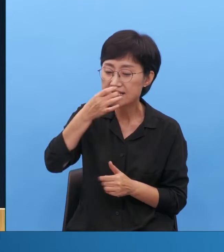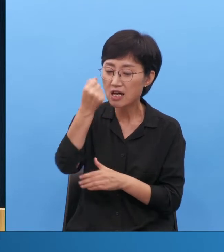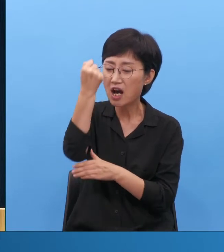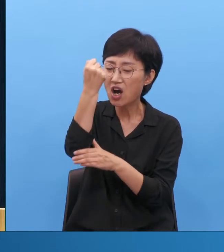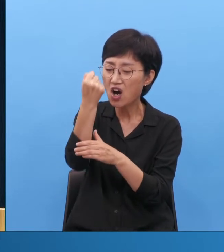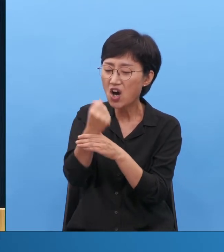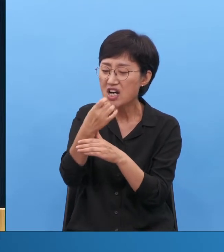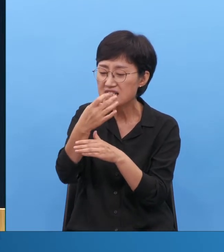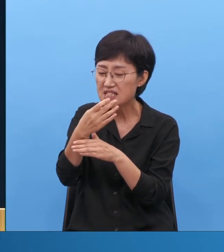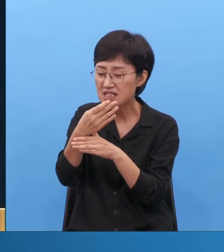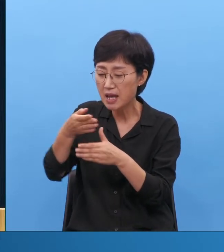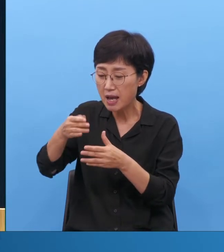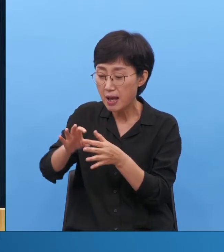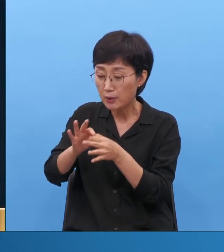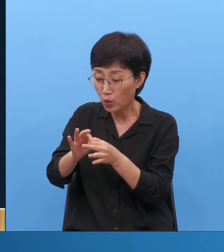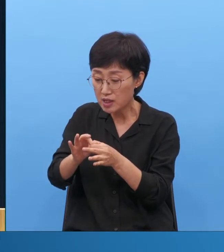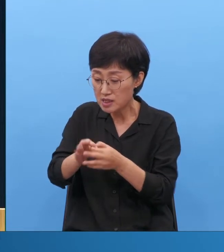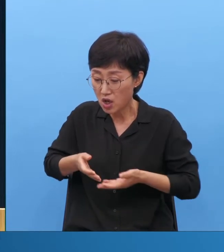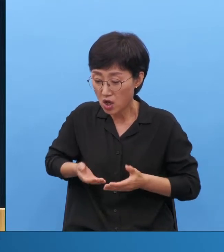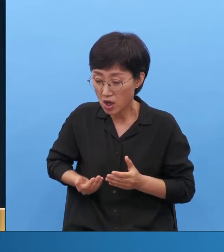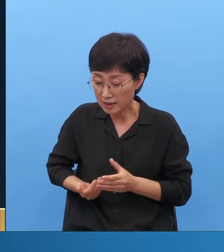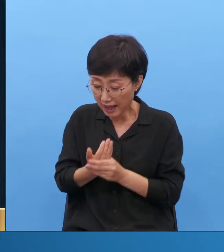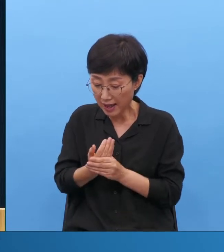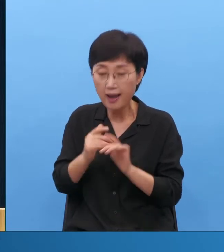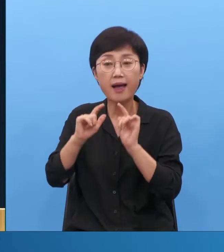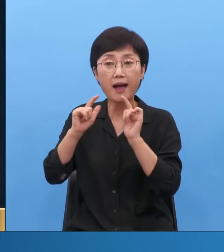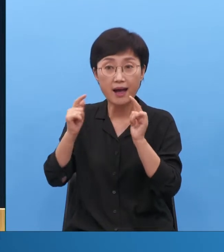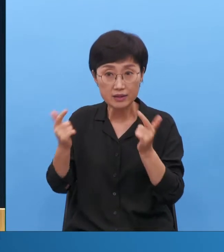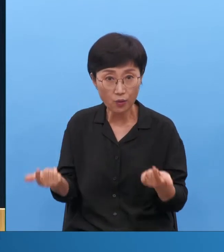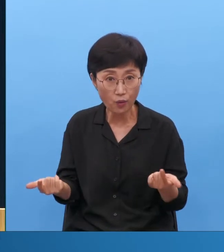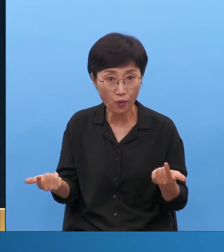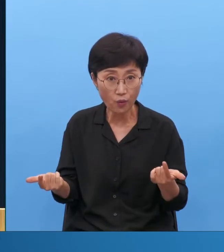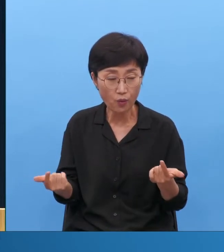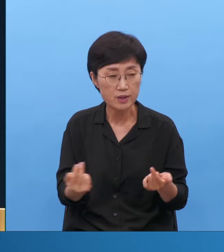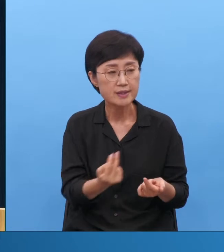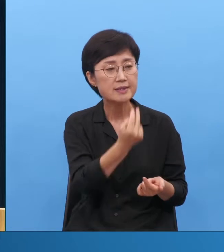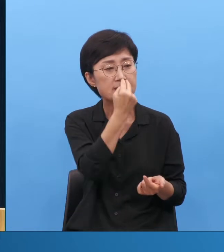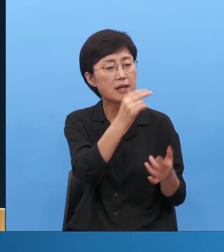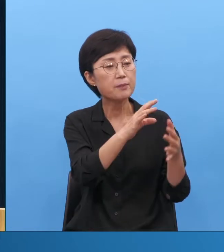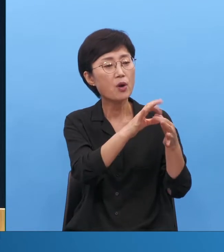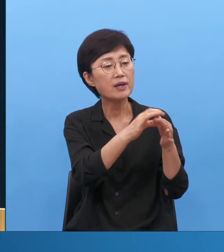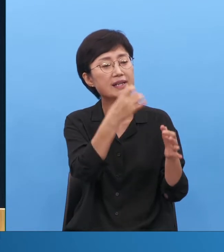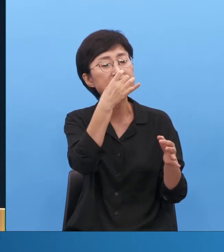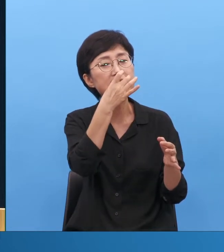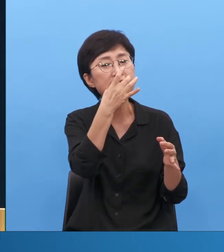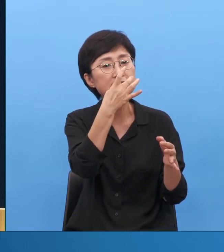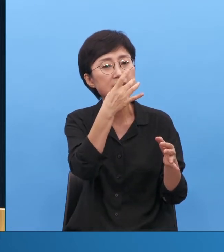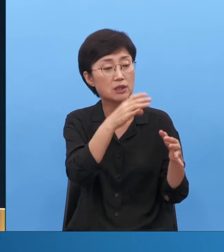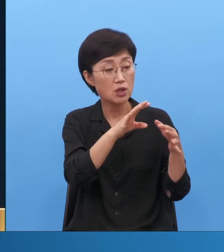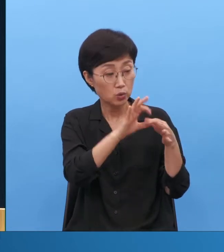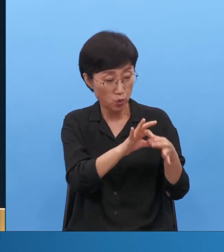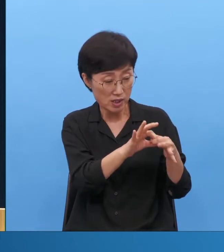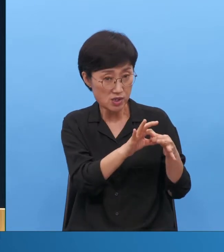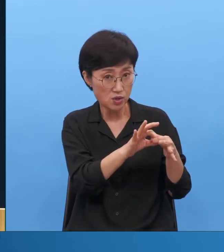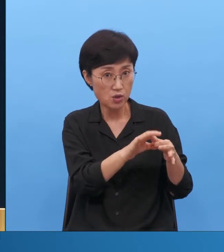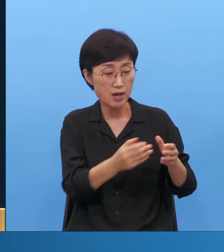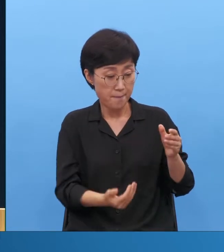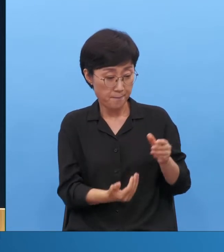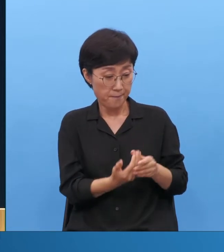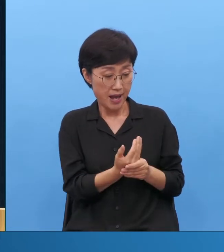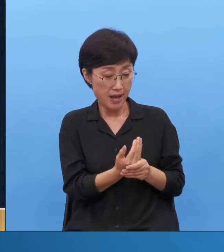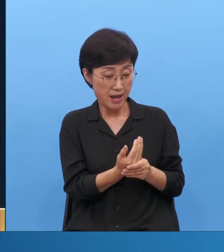아니고 생명의 씨를 얻을 거듭나게 하셨다고 말씀하셨어요. It says in 1 Peter 1:3 that it is not the rotten